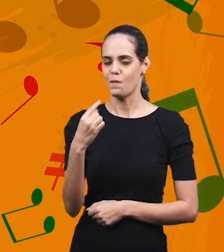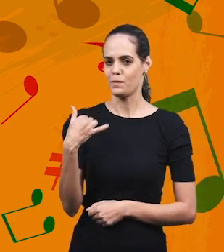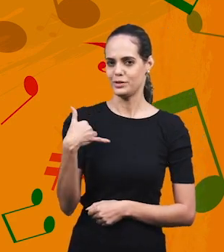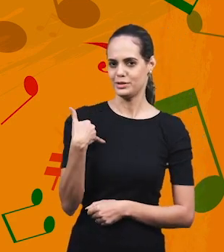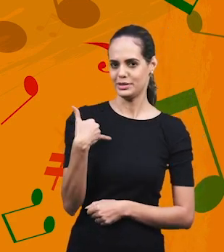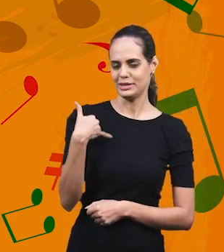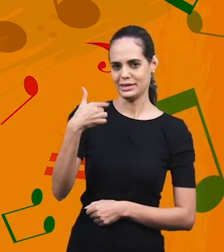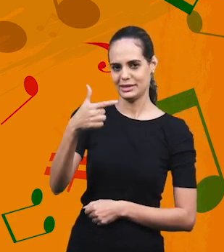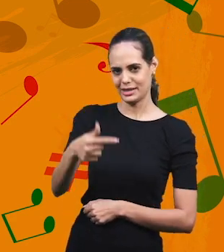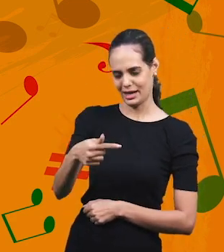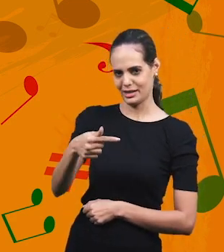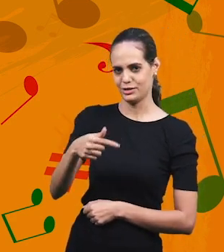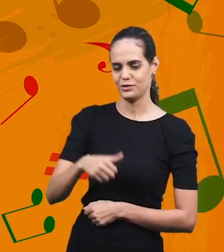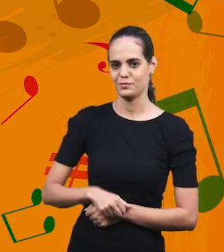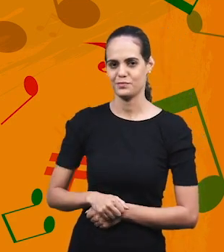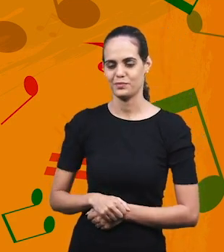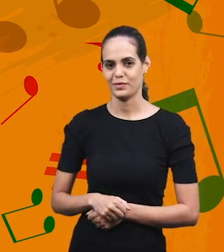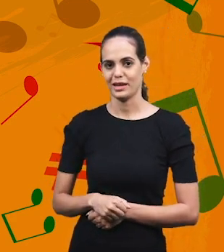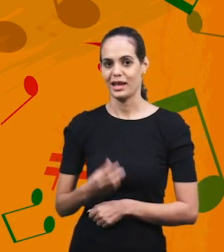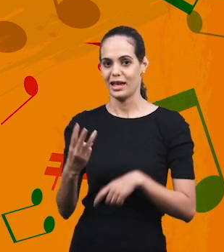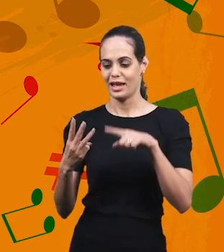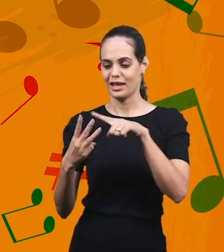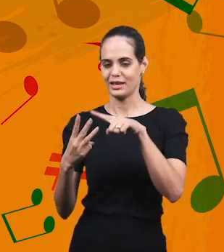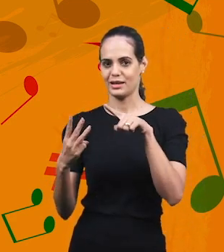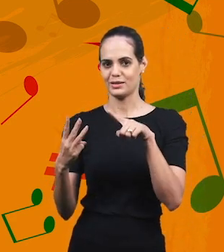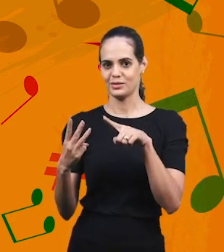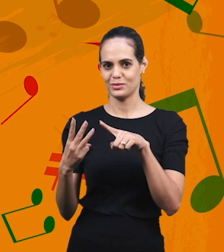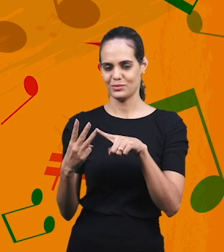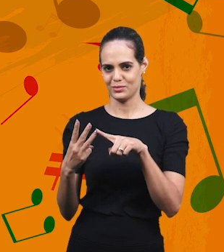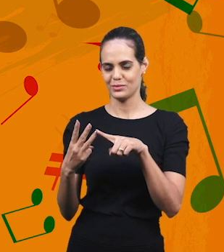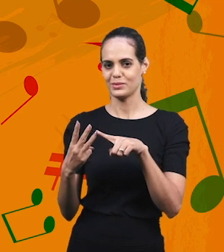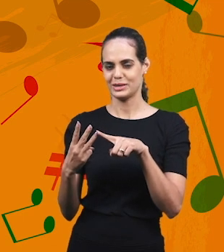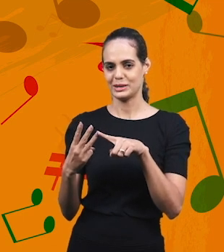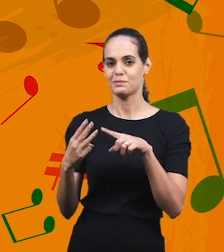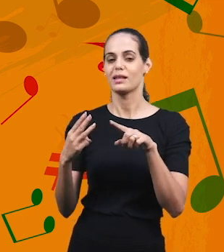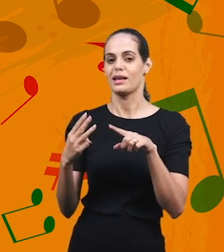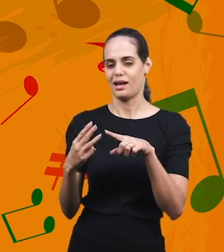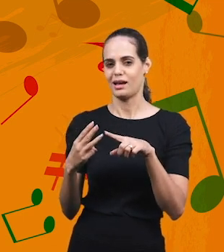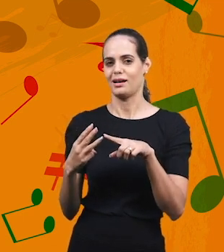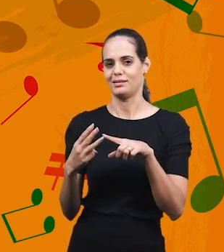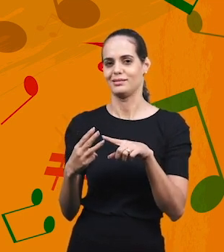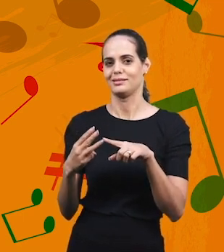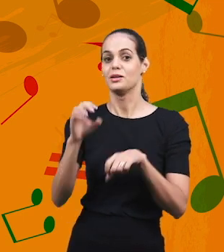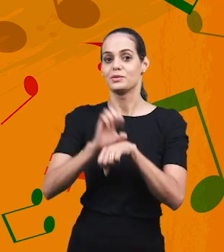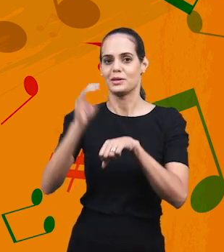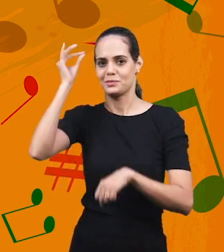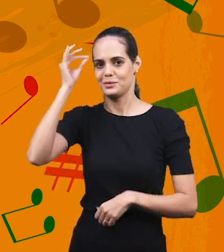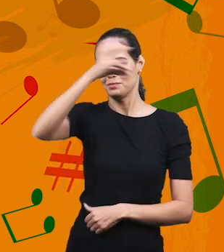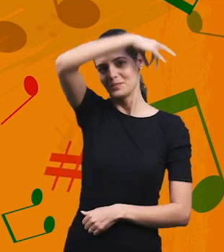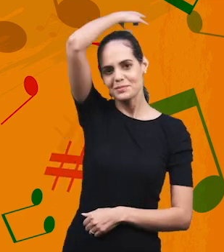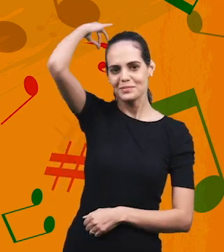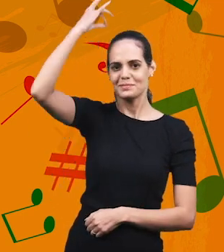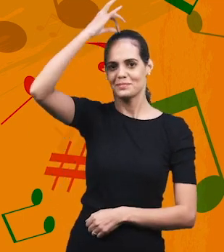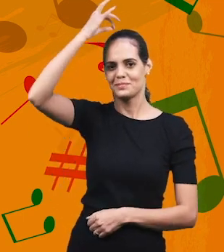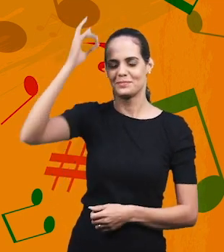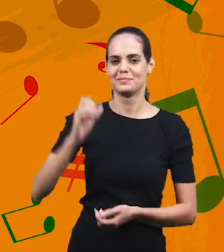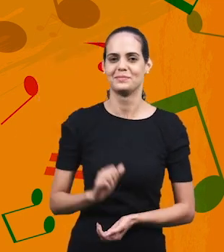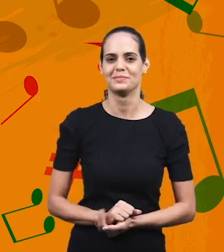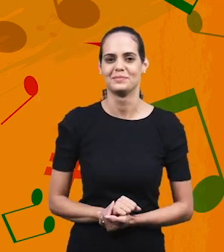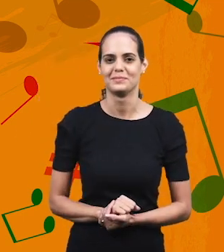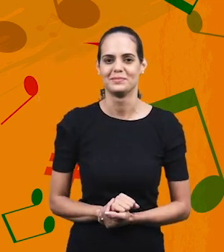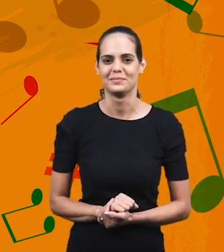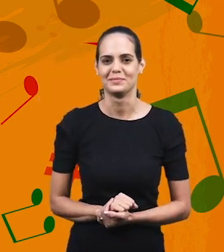petits frères Raël de 7 ans, Rania et Rubia do Mimoso do Sul, dans l'état do Espírito